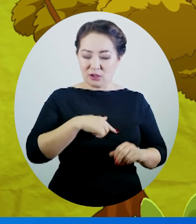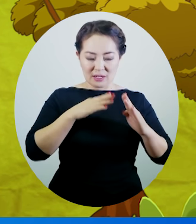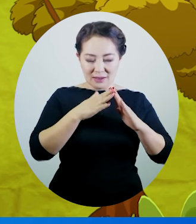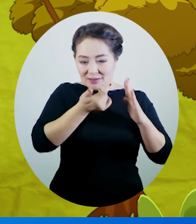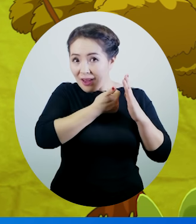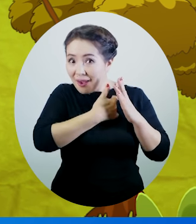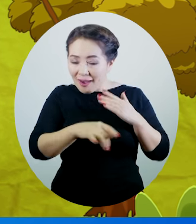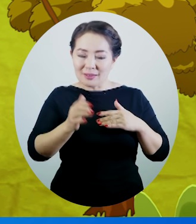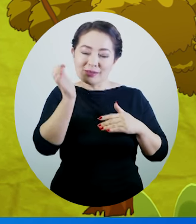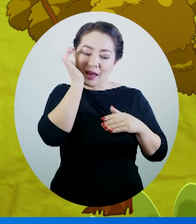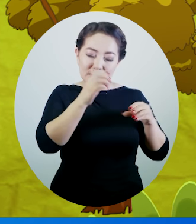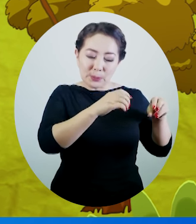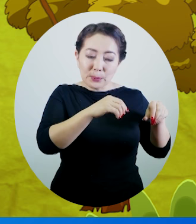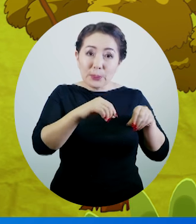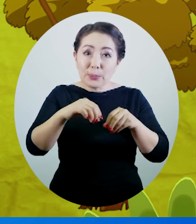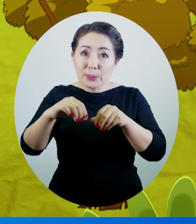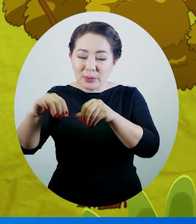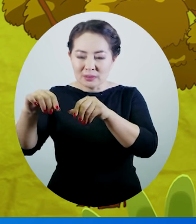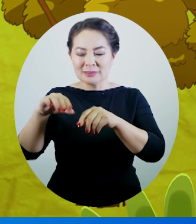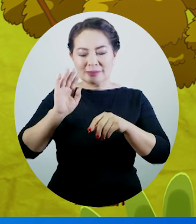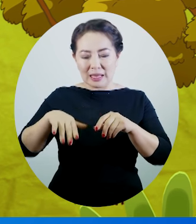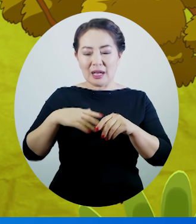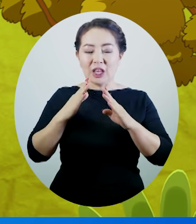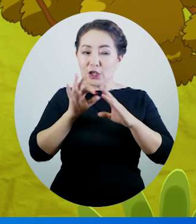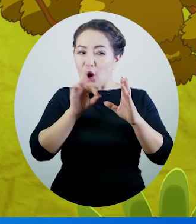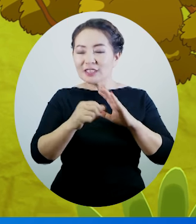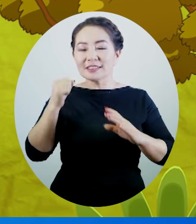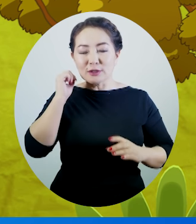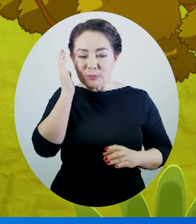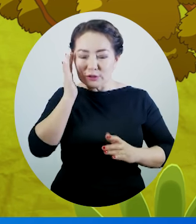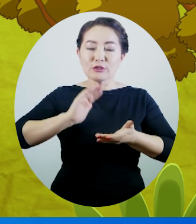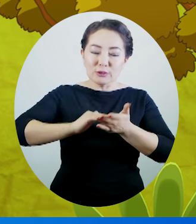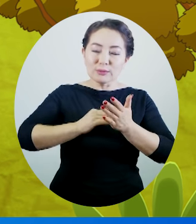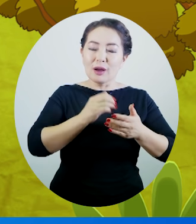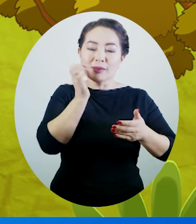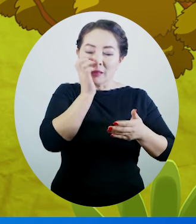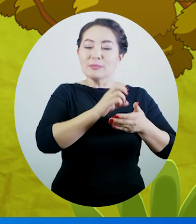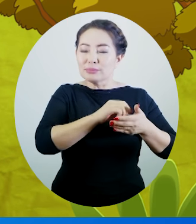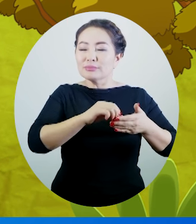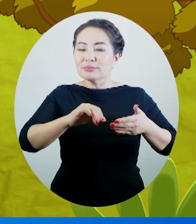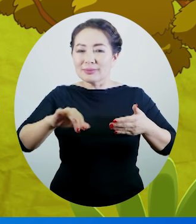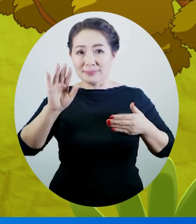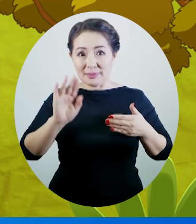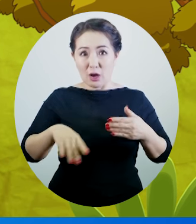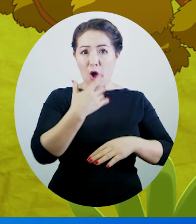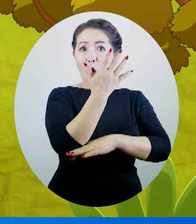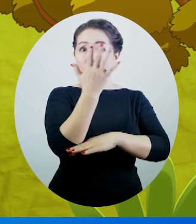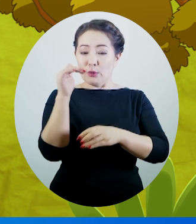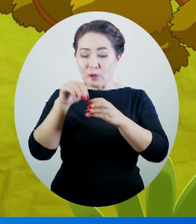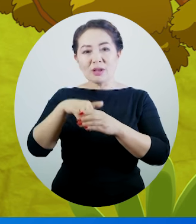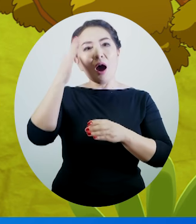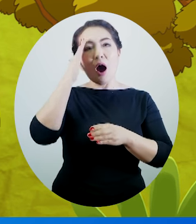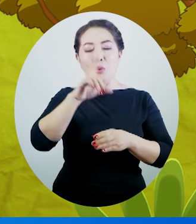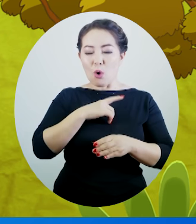цагаасаа эхлээд талх үрүүлэн түүгээрээ буцах замаа олно гэж төлөвлөн яв. Ойн гүнд ирээд аав нь түүдэг асааж өгөөд за бид хоёр